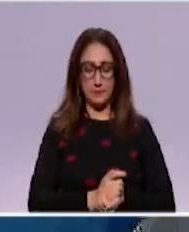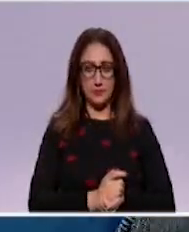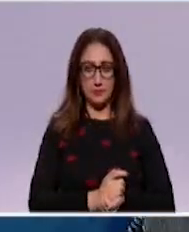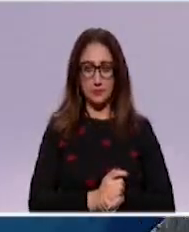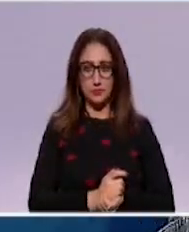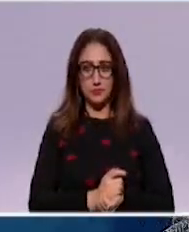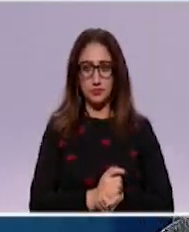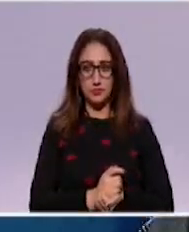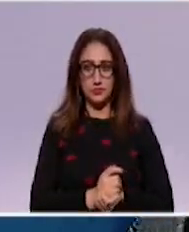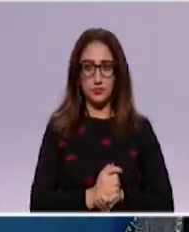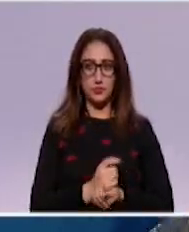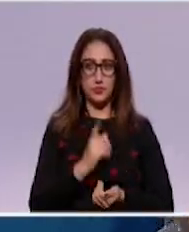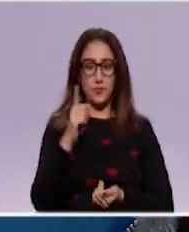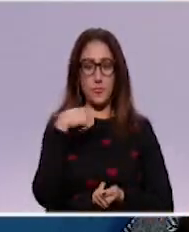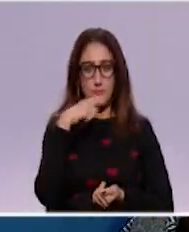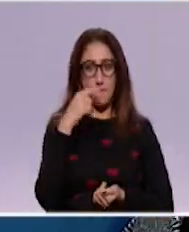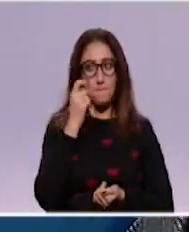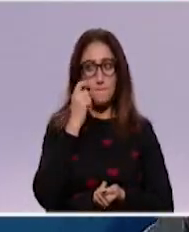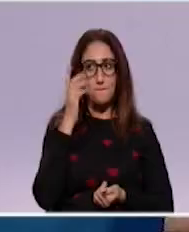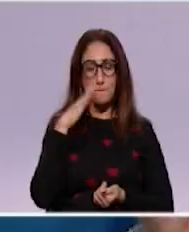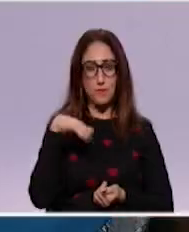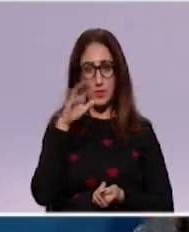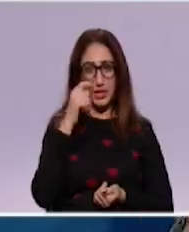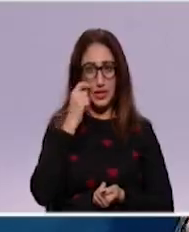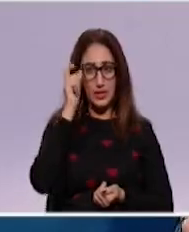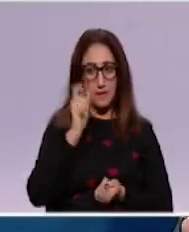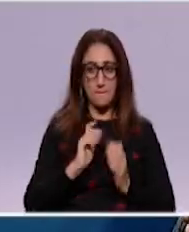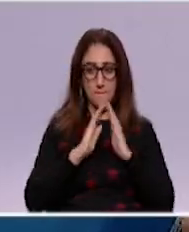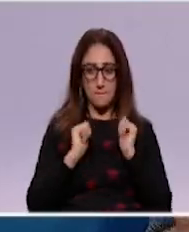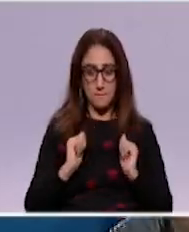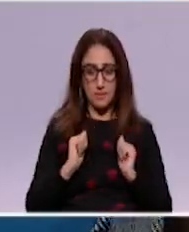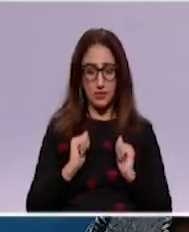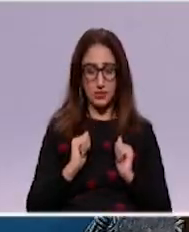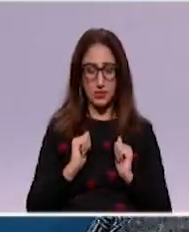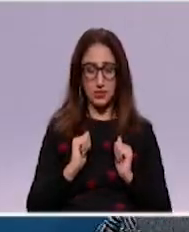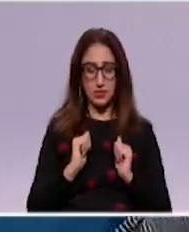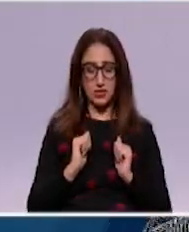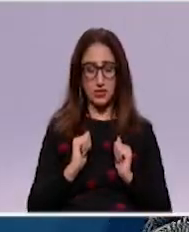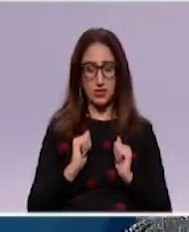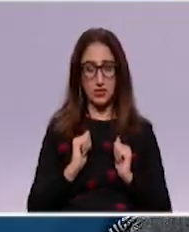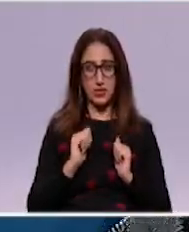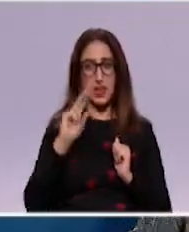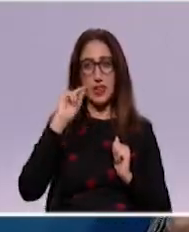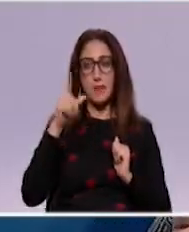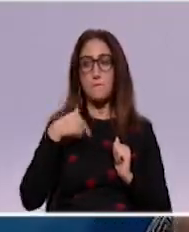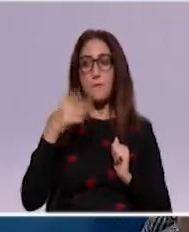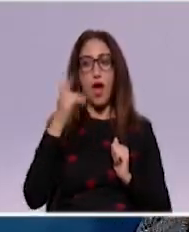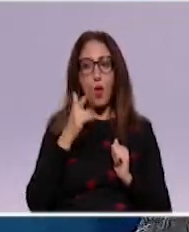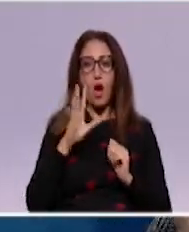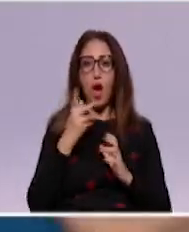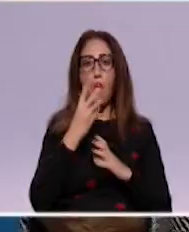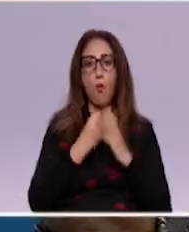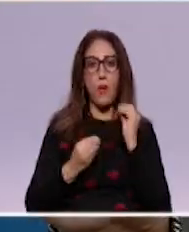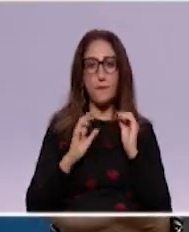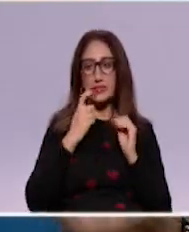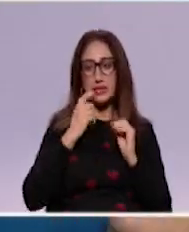خاصه ان انا اعتقد ان كل بني ادم مصري هو يا اخويا يا ابني